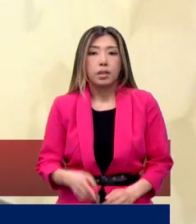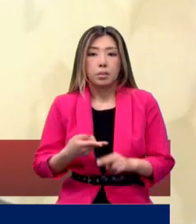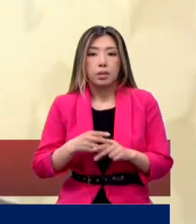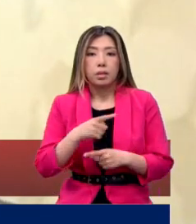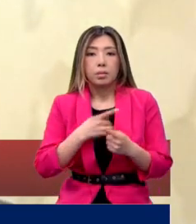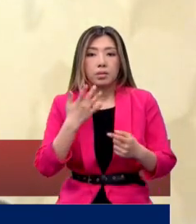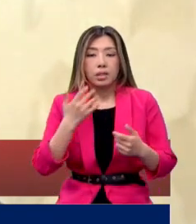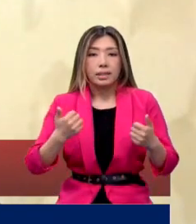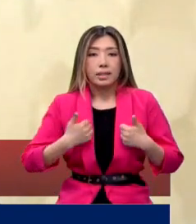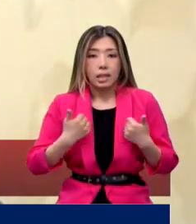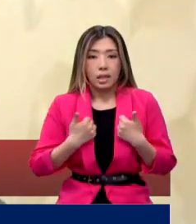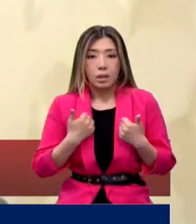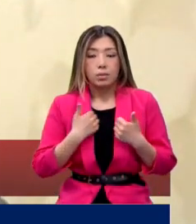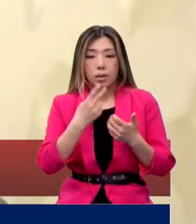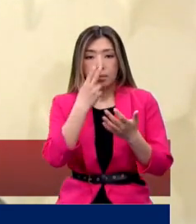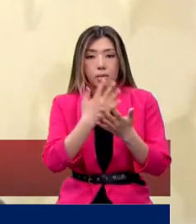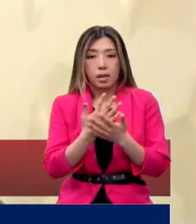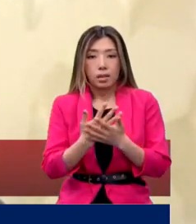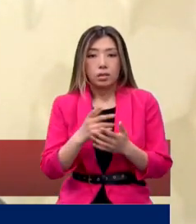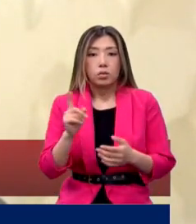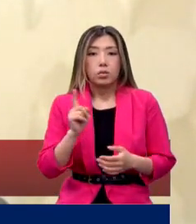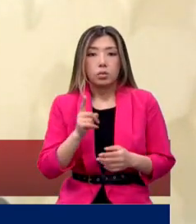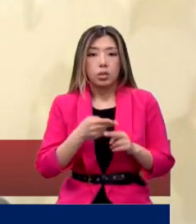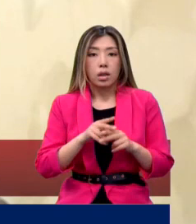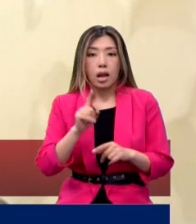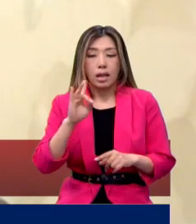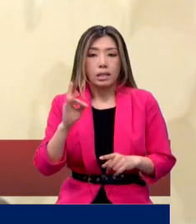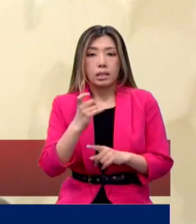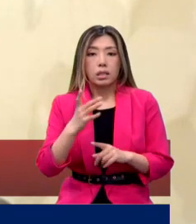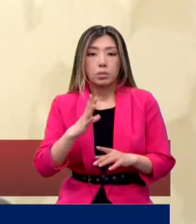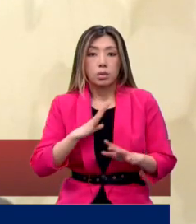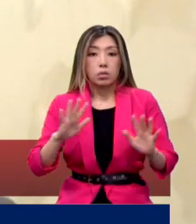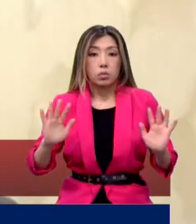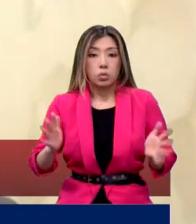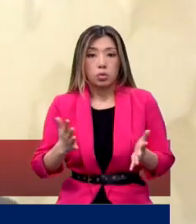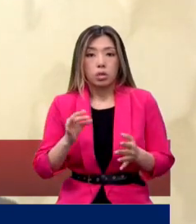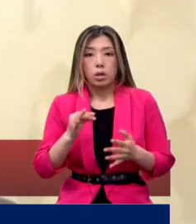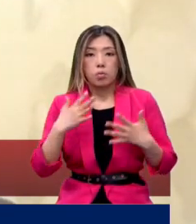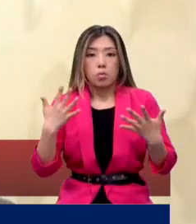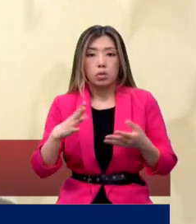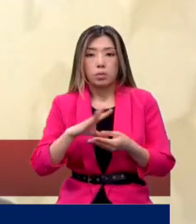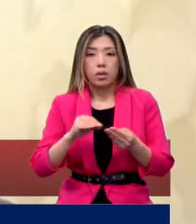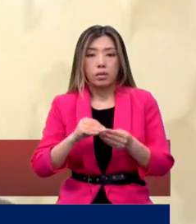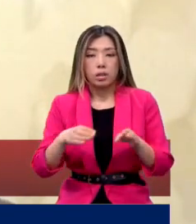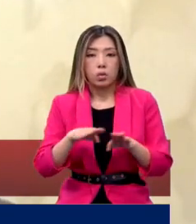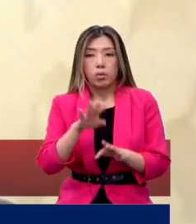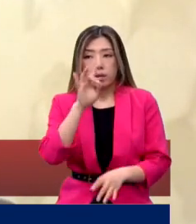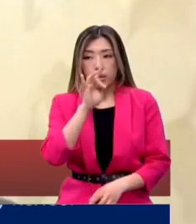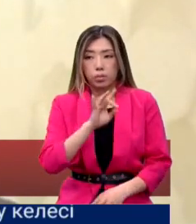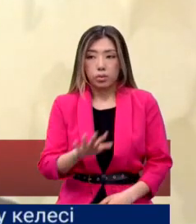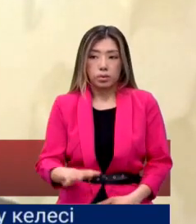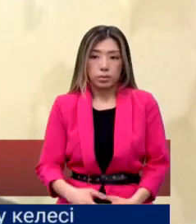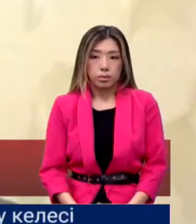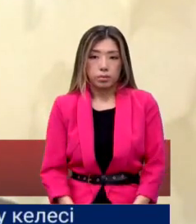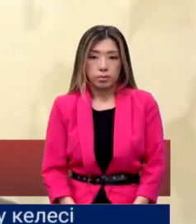том, чтобы доказать, что в действительности это единичный случай, и более такого здесь не повторится.